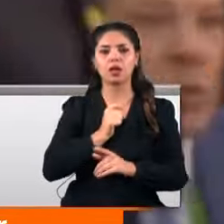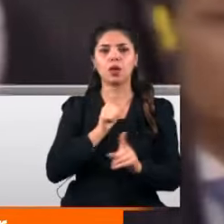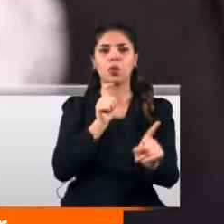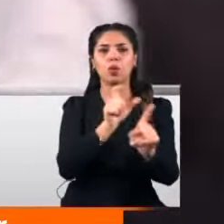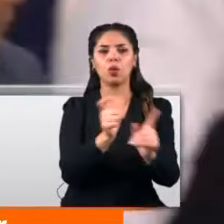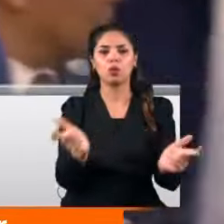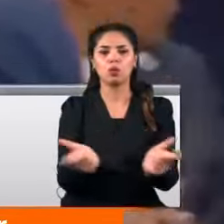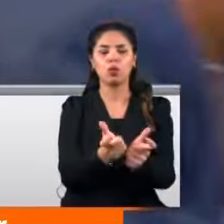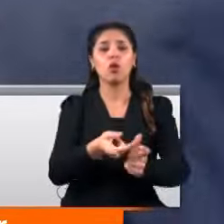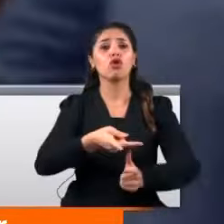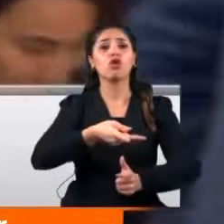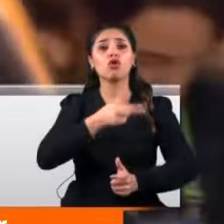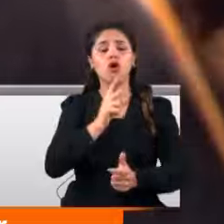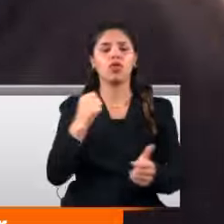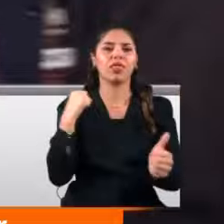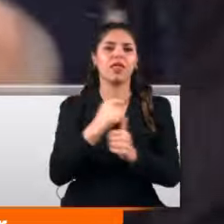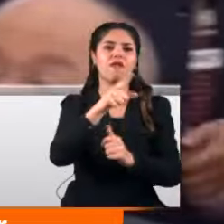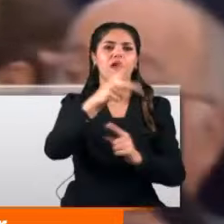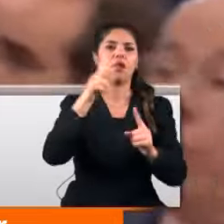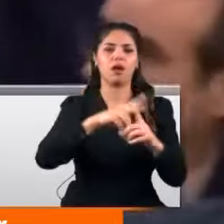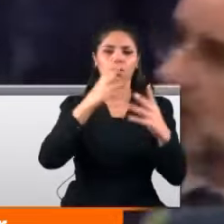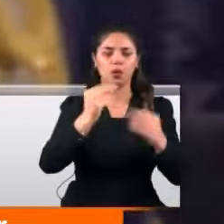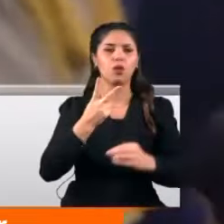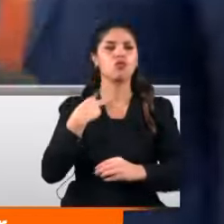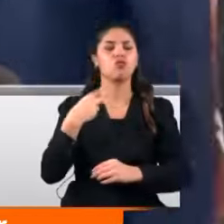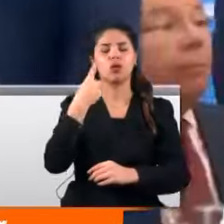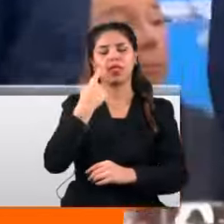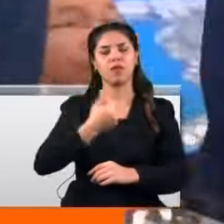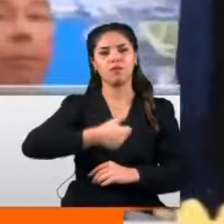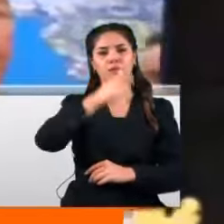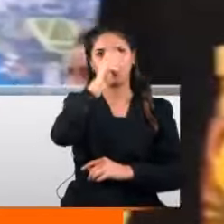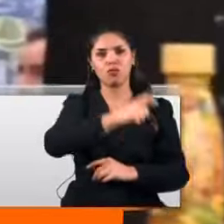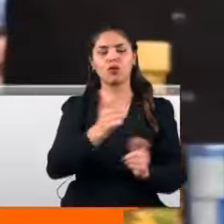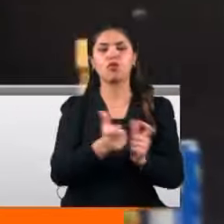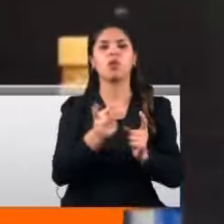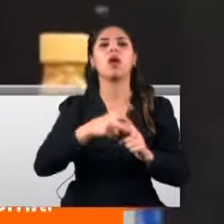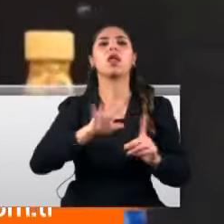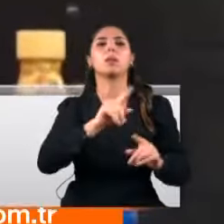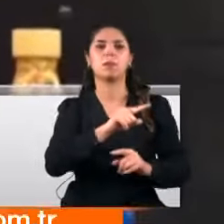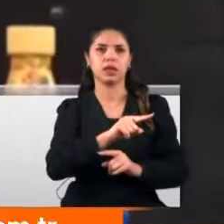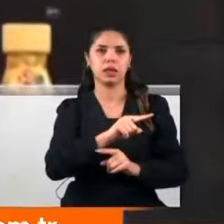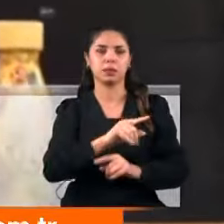son kez yer alırken, Rusya Devlet Başkanı Vladimir Putin ise zirveye katılmadı.